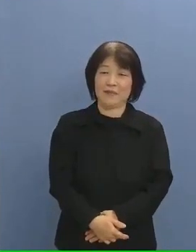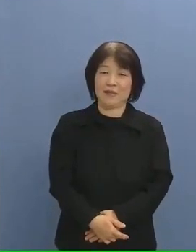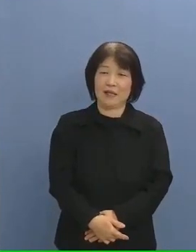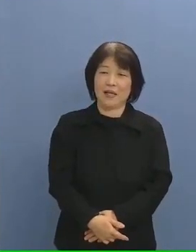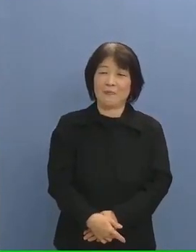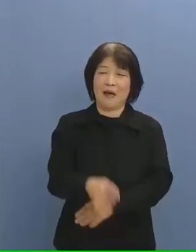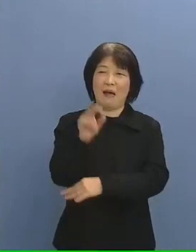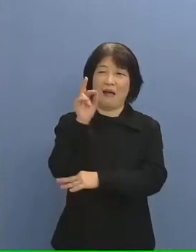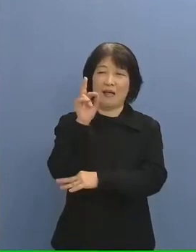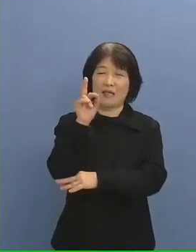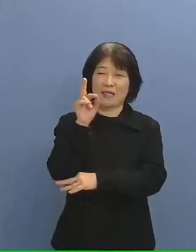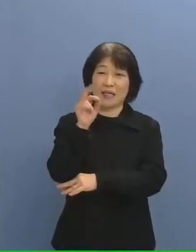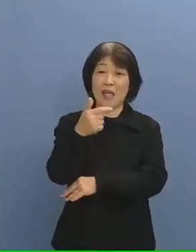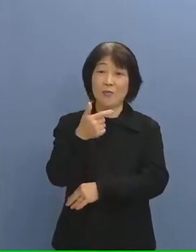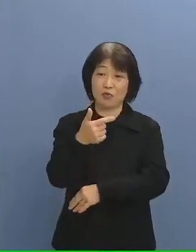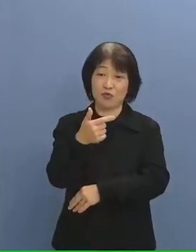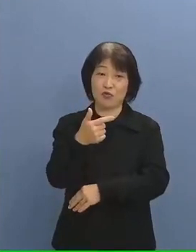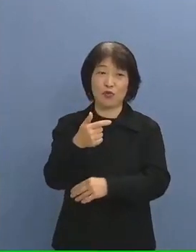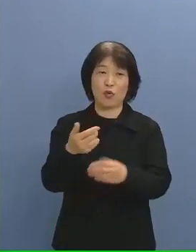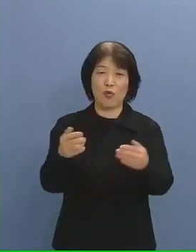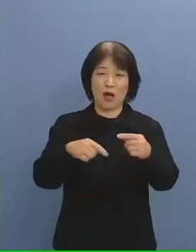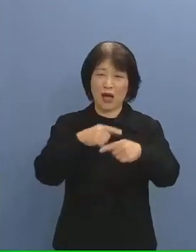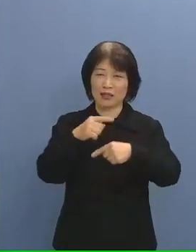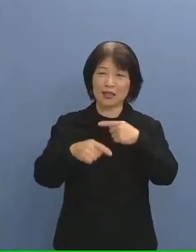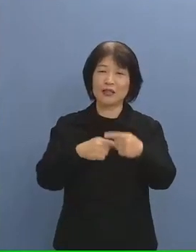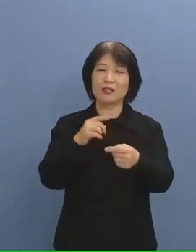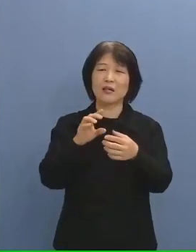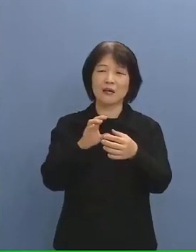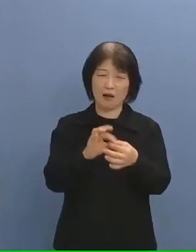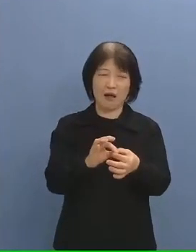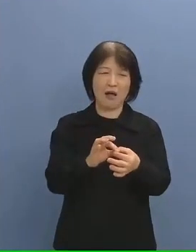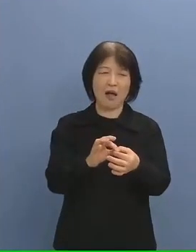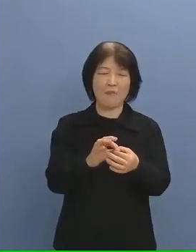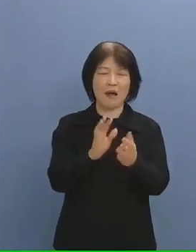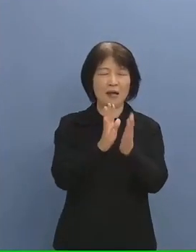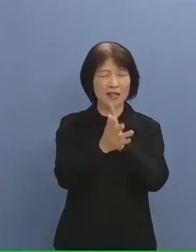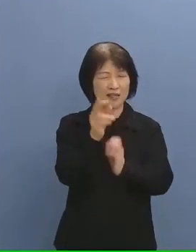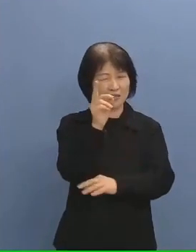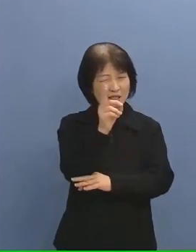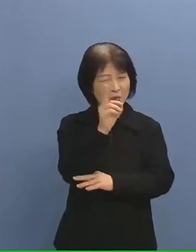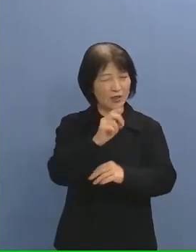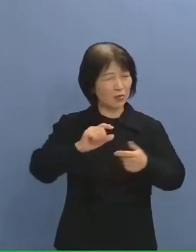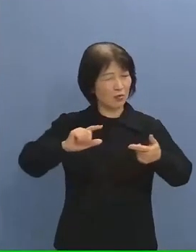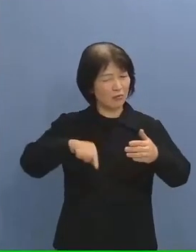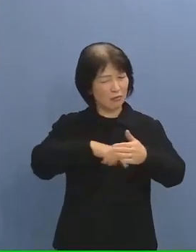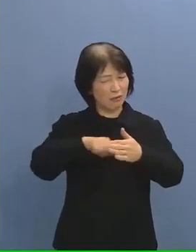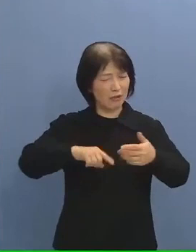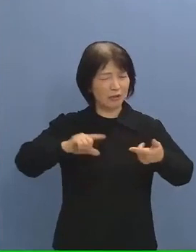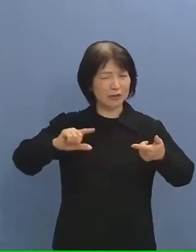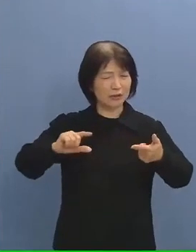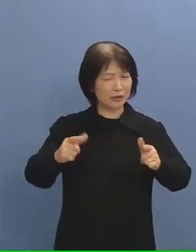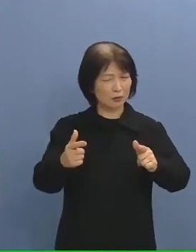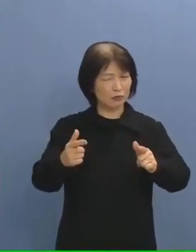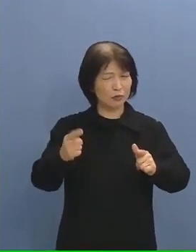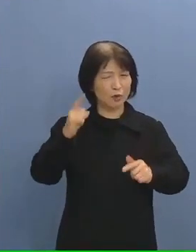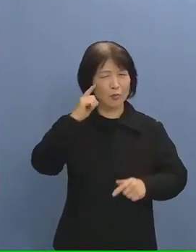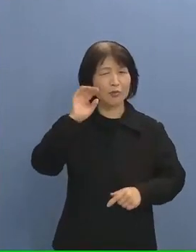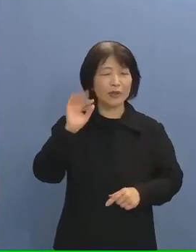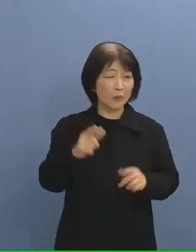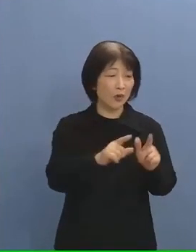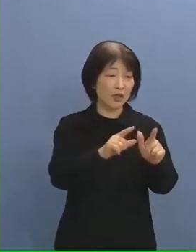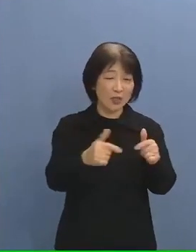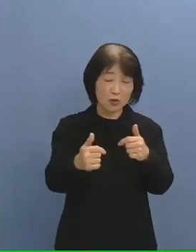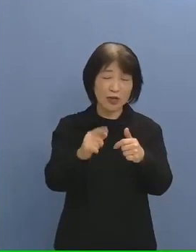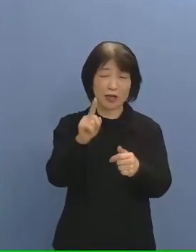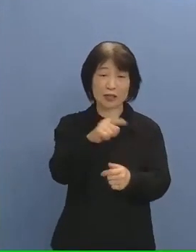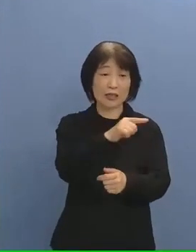政務の話ですから、県政とはちょっと違うテーマですけど、いろんな形でいろんな方にご支援いただくというあ